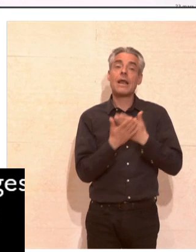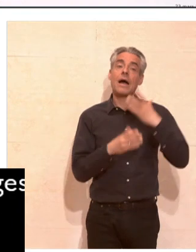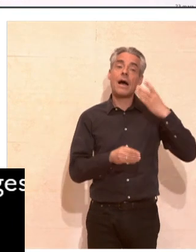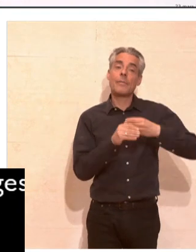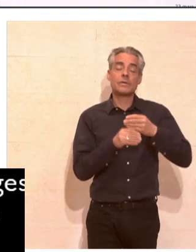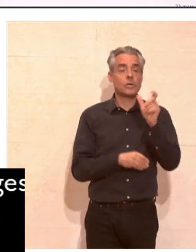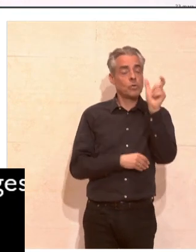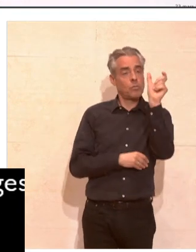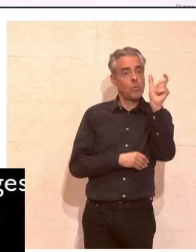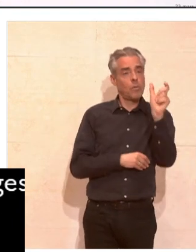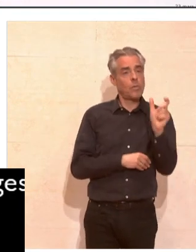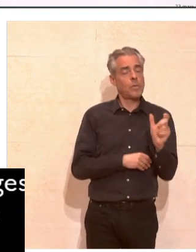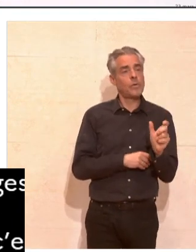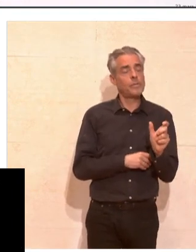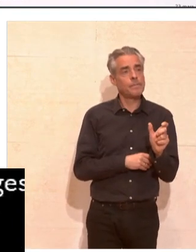l'apprentissage de mots